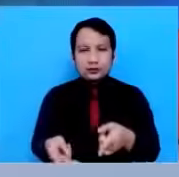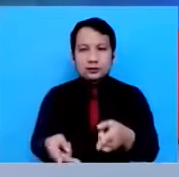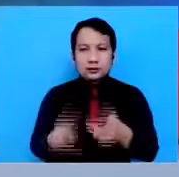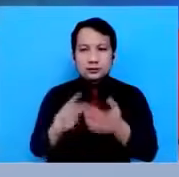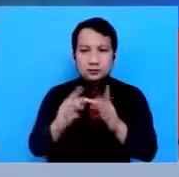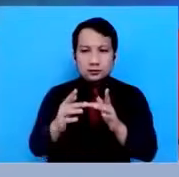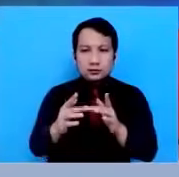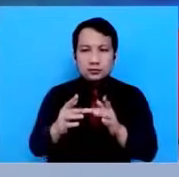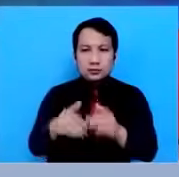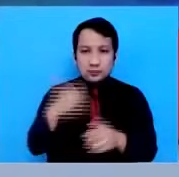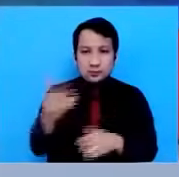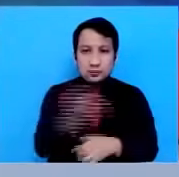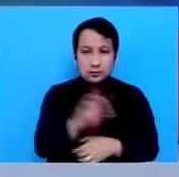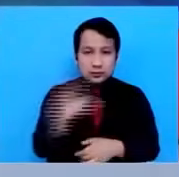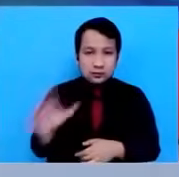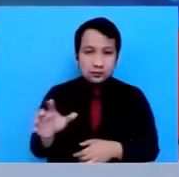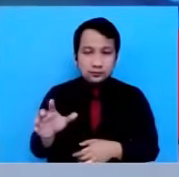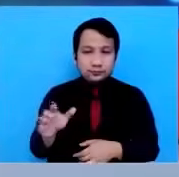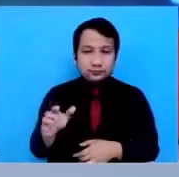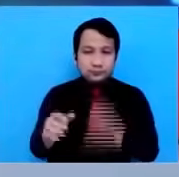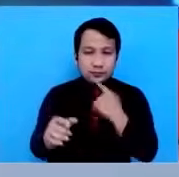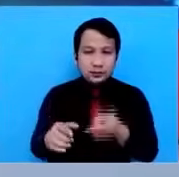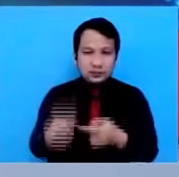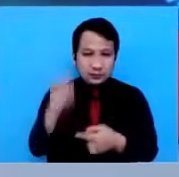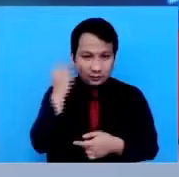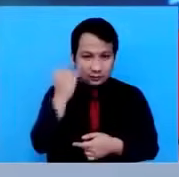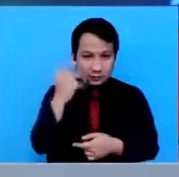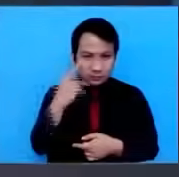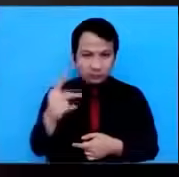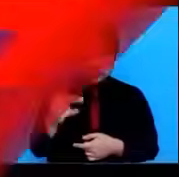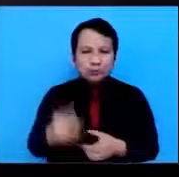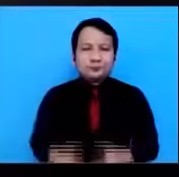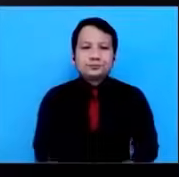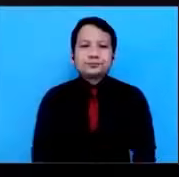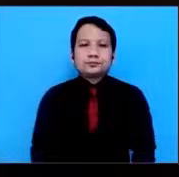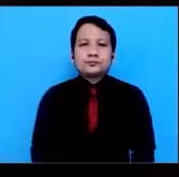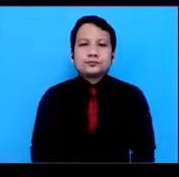Nasa frontline ng balitang yan, si Justin Fonsala.